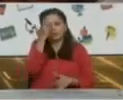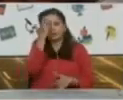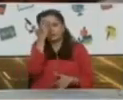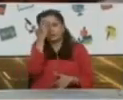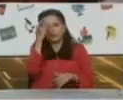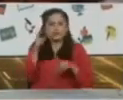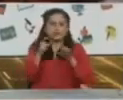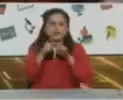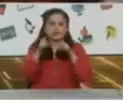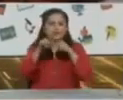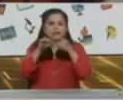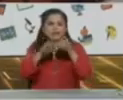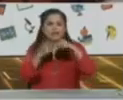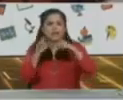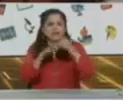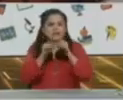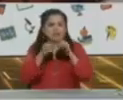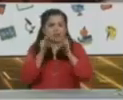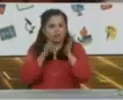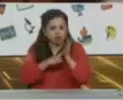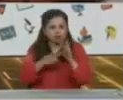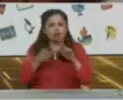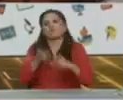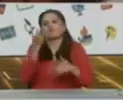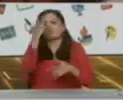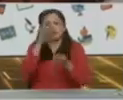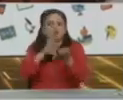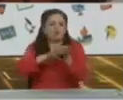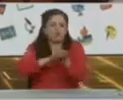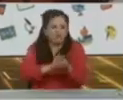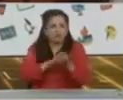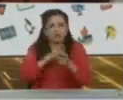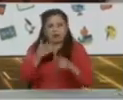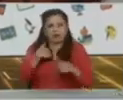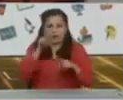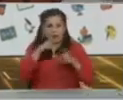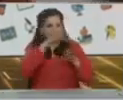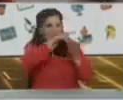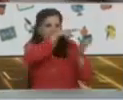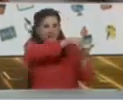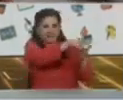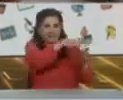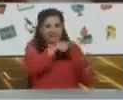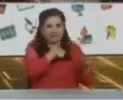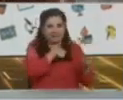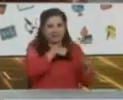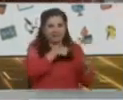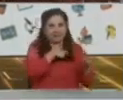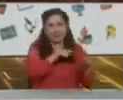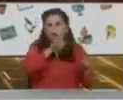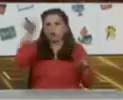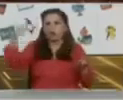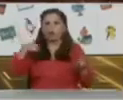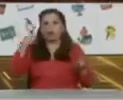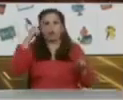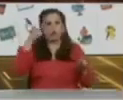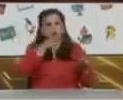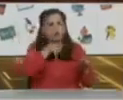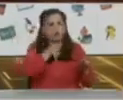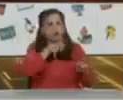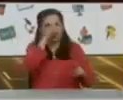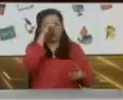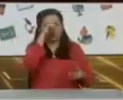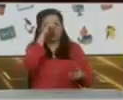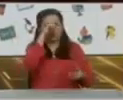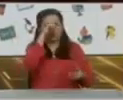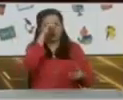मतलब दूसरे अगर किसी एक डेस्टिनेशन पर हैं तो उन्हें देखकर अपना डायरेक्शन तय करना।